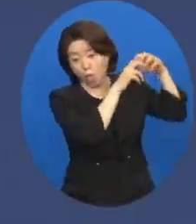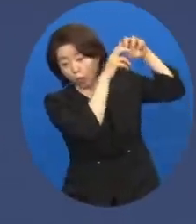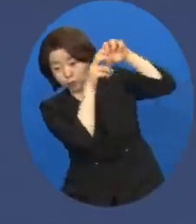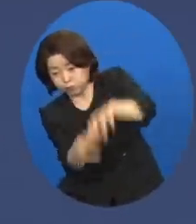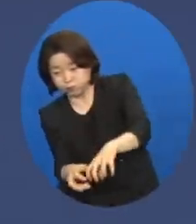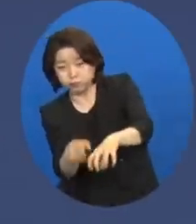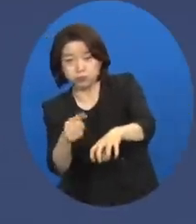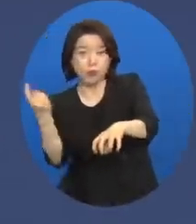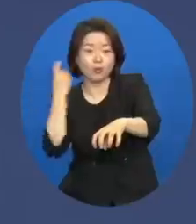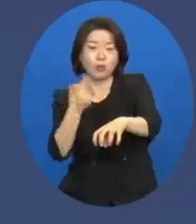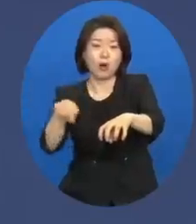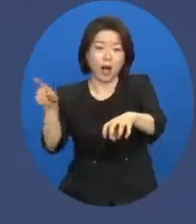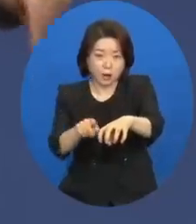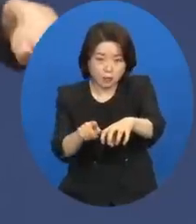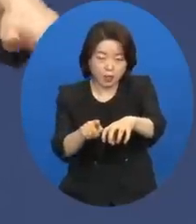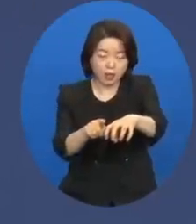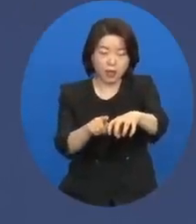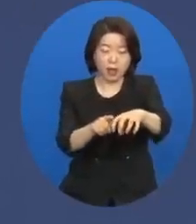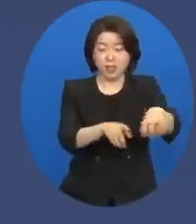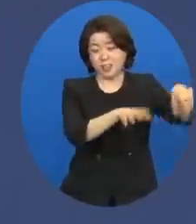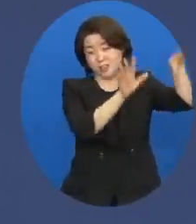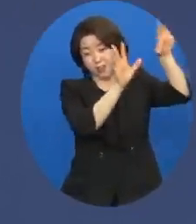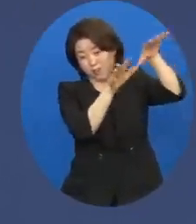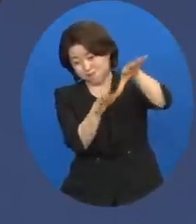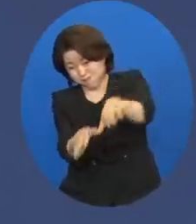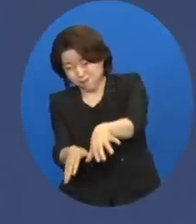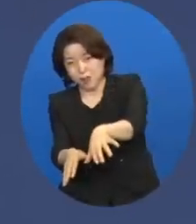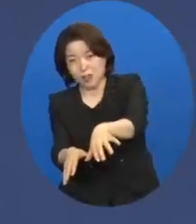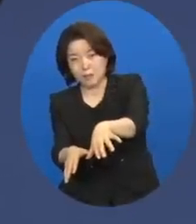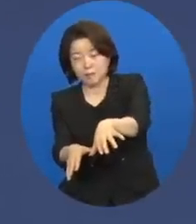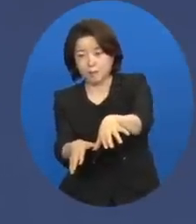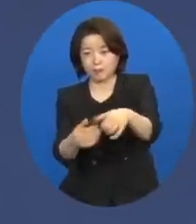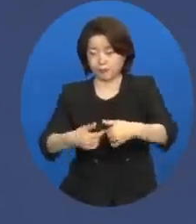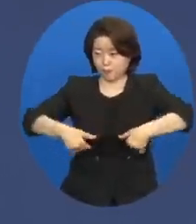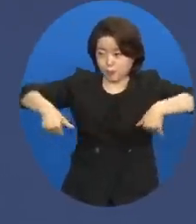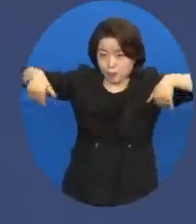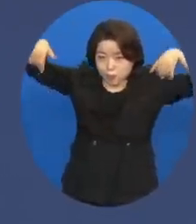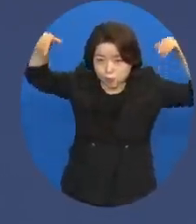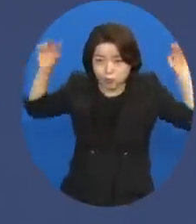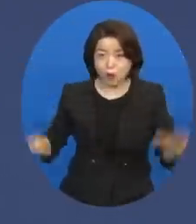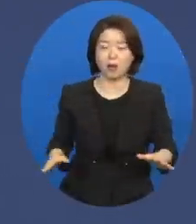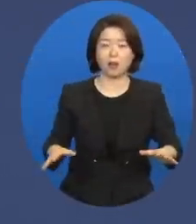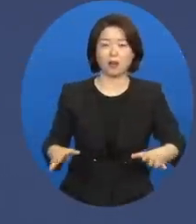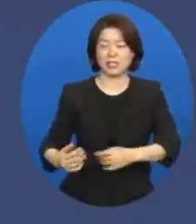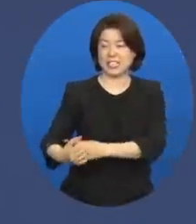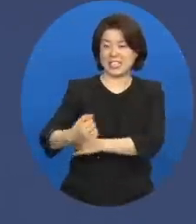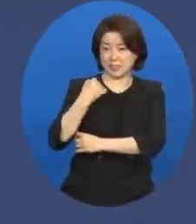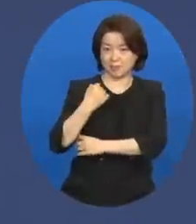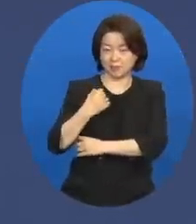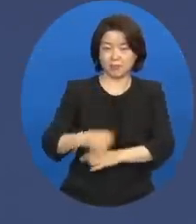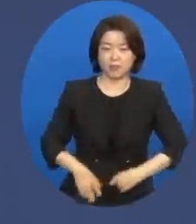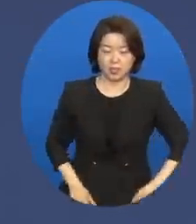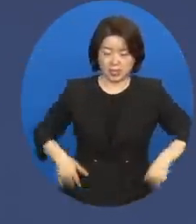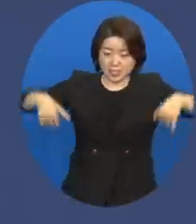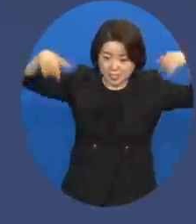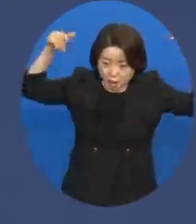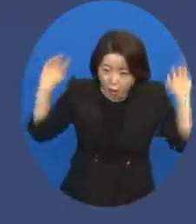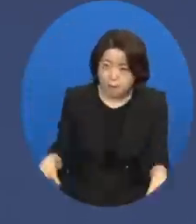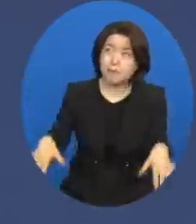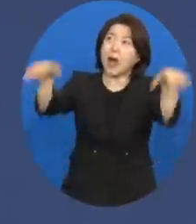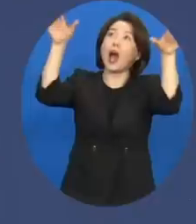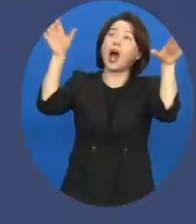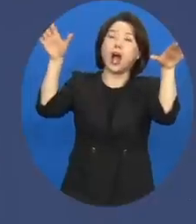우릉하는 소리와 함께 처박는 순간 날개를 크게 힘을 치면서 날아오르려고